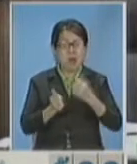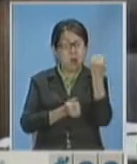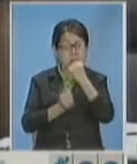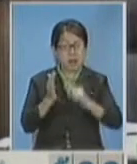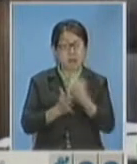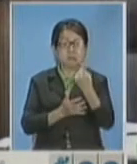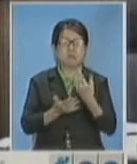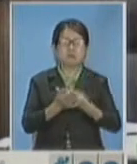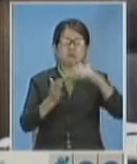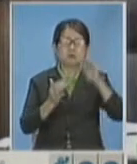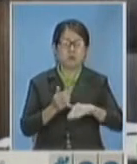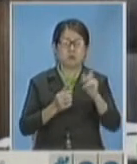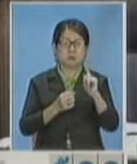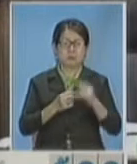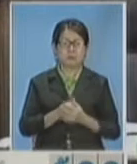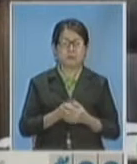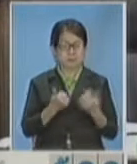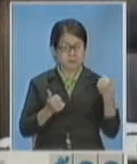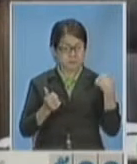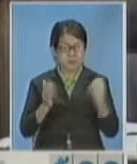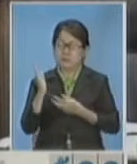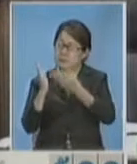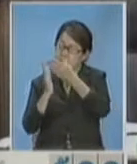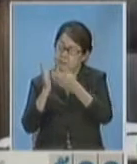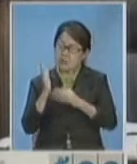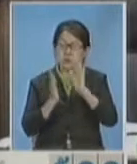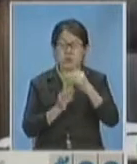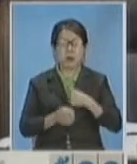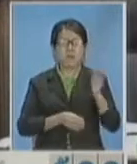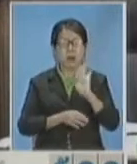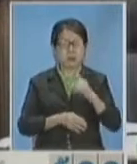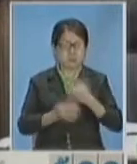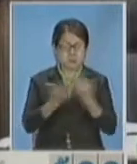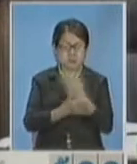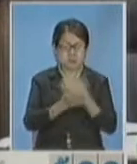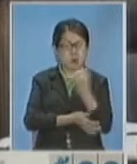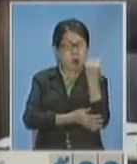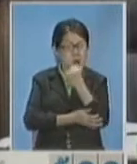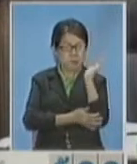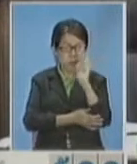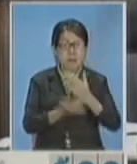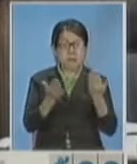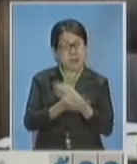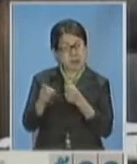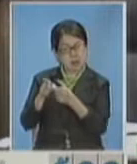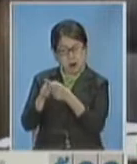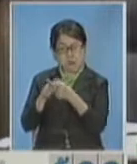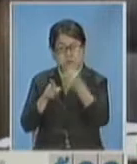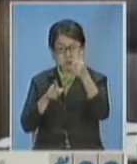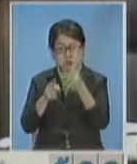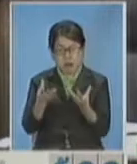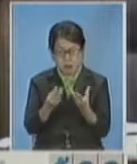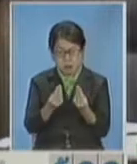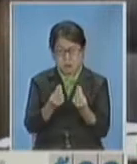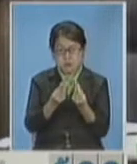ค่ะตกต่ำนะคะนอกจากนั้นบางพื้นที่ก็บอกว่าจะให้เปลี่ยนจากการปลูกอ้อยไปปลูกข้าวโพดให้เหมาะสมกับดินเ